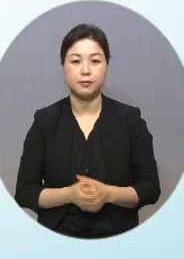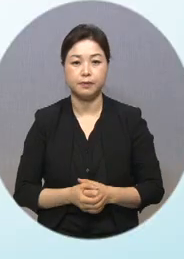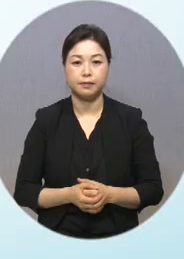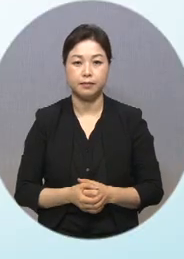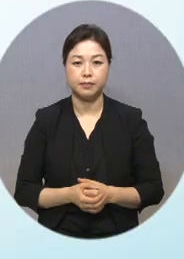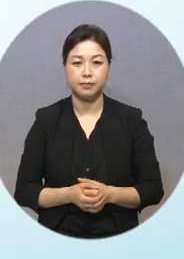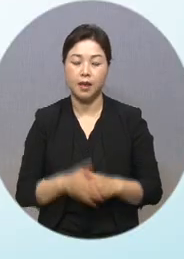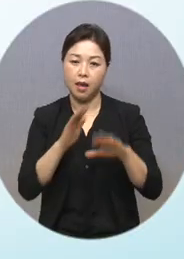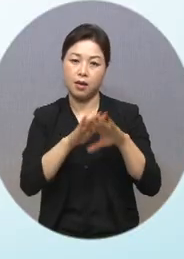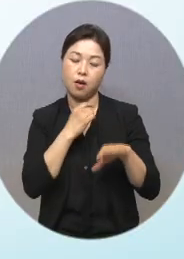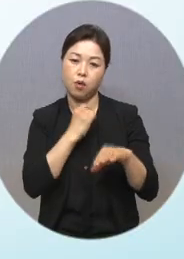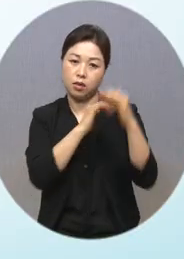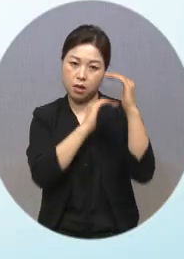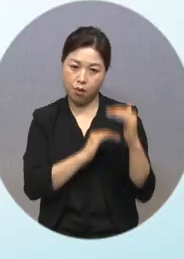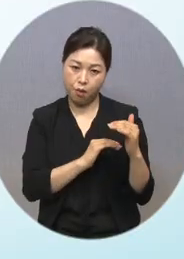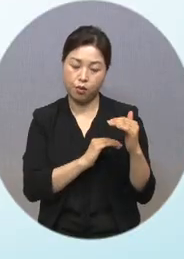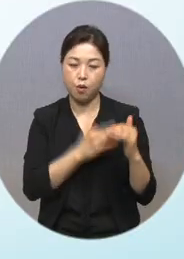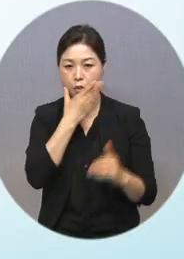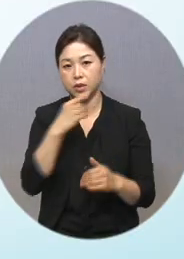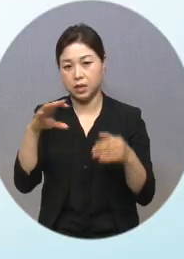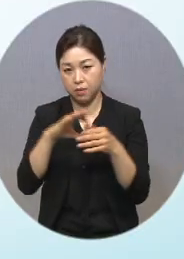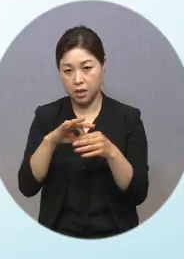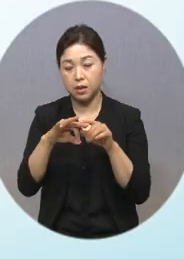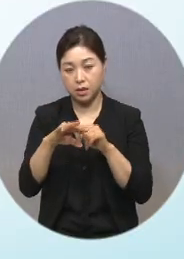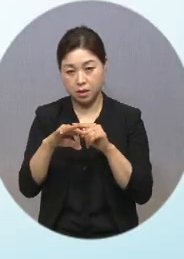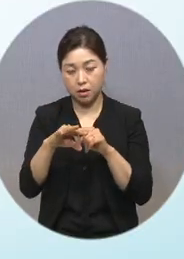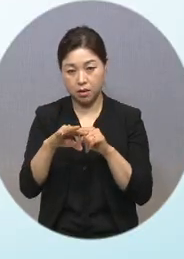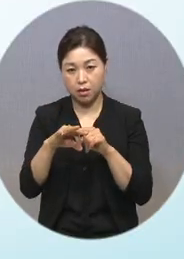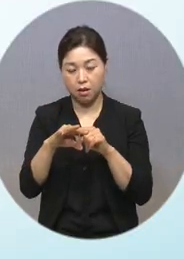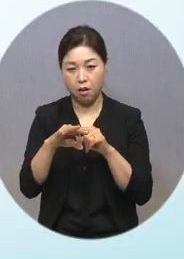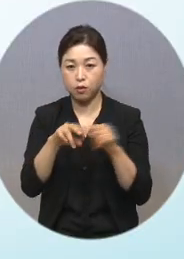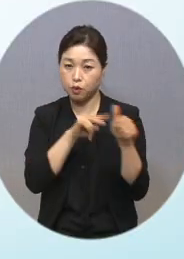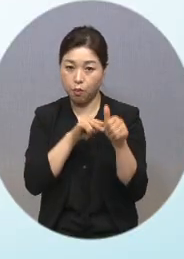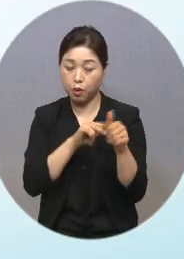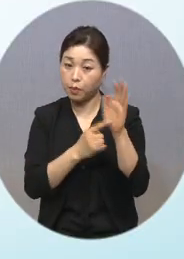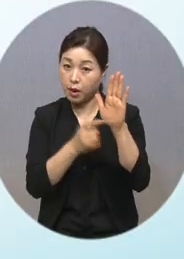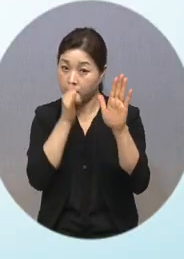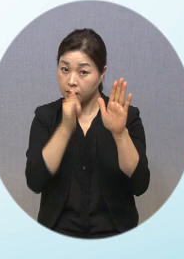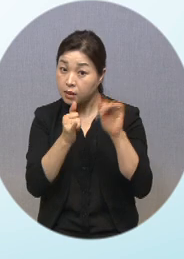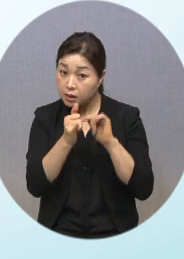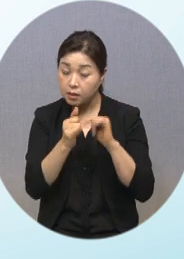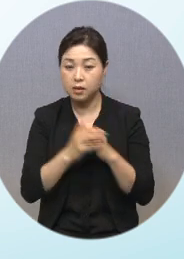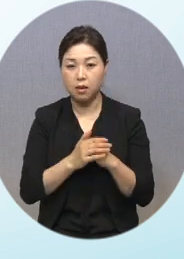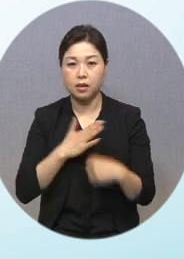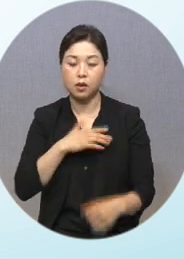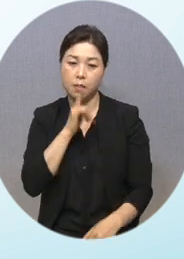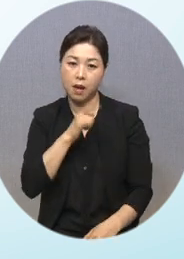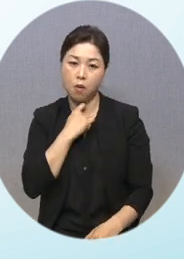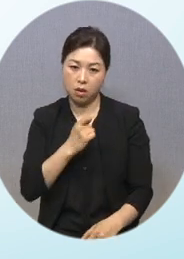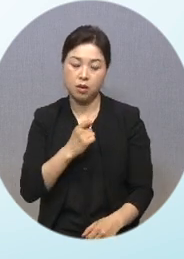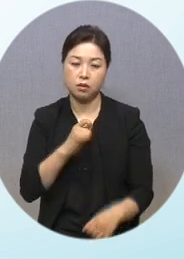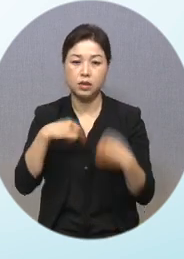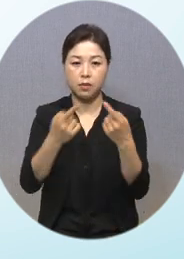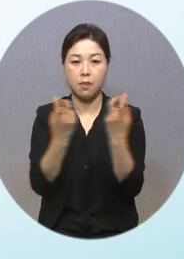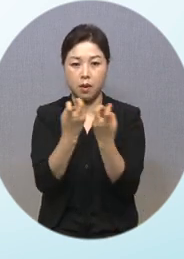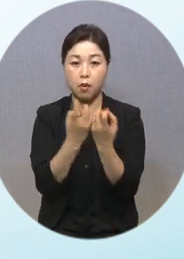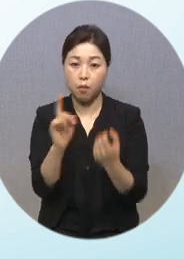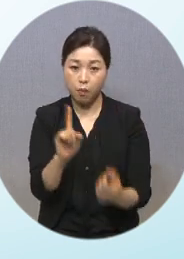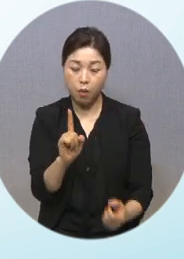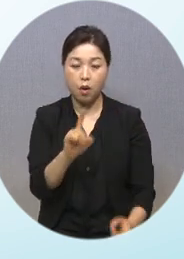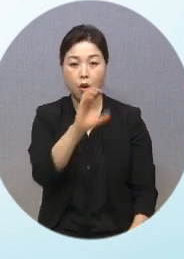해결해야 할 사연이나 복지 관련 제보를 전해드리는 나도 말 좀 합시다 참여방법은 전화번호